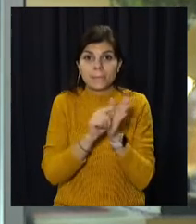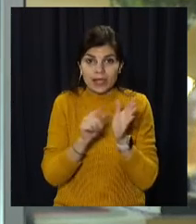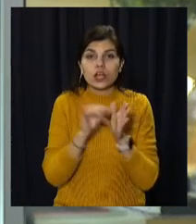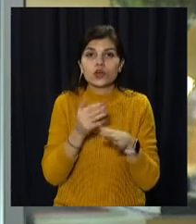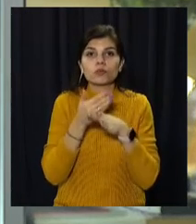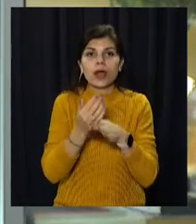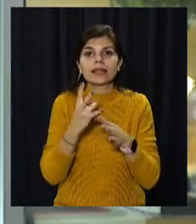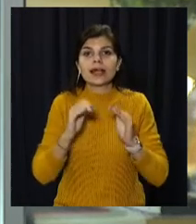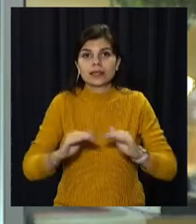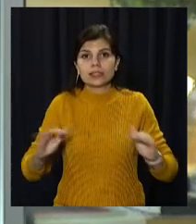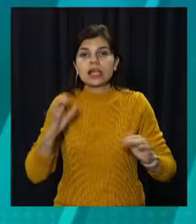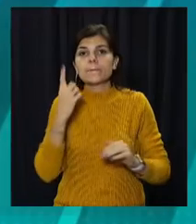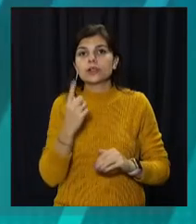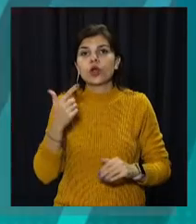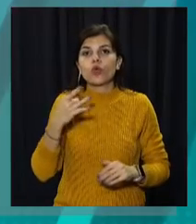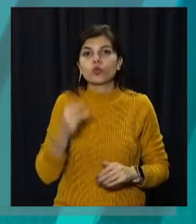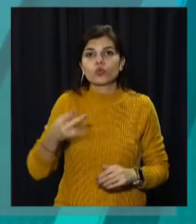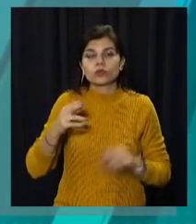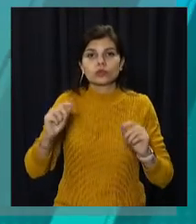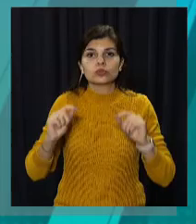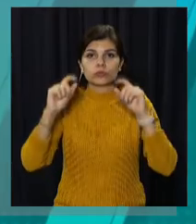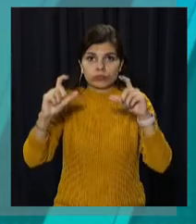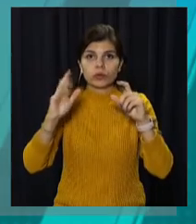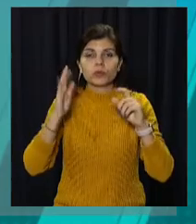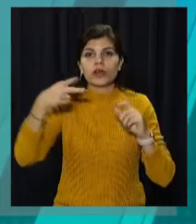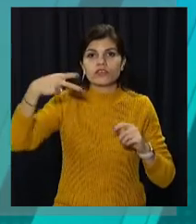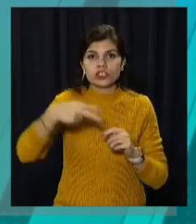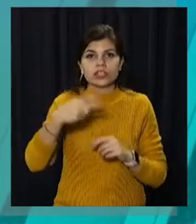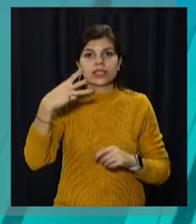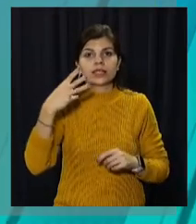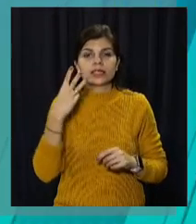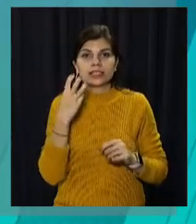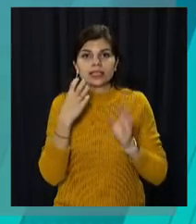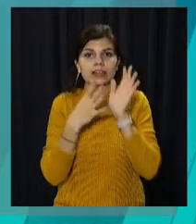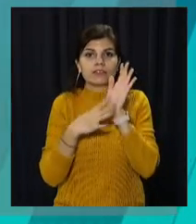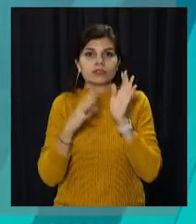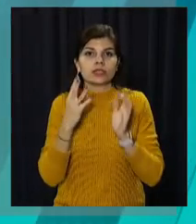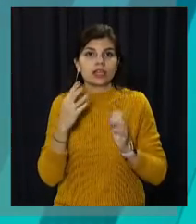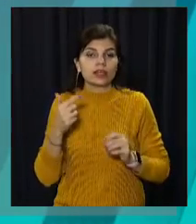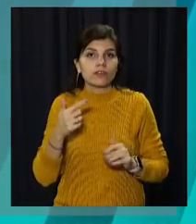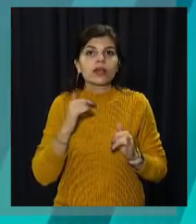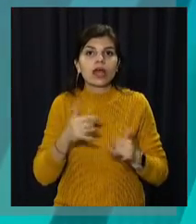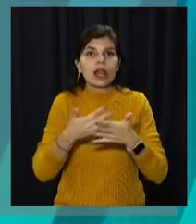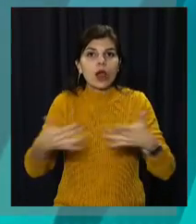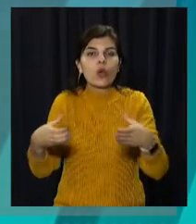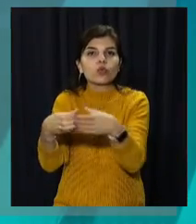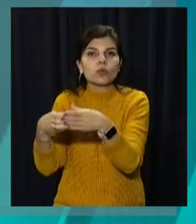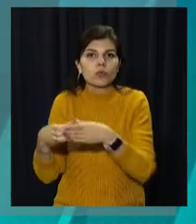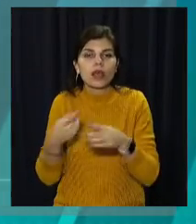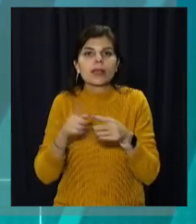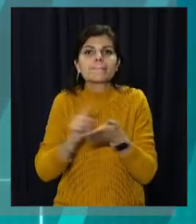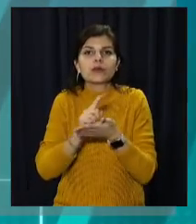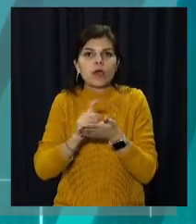числі пенсії та допомога на дітей, з 1 грудня зросте і становитиме 2393 гривні. Для різних